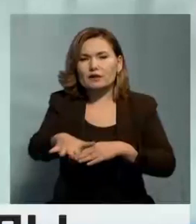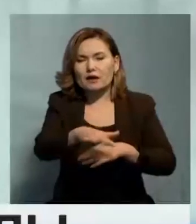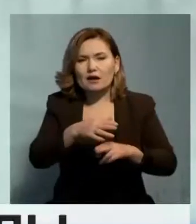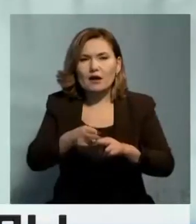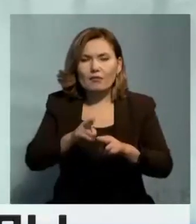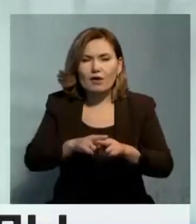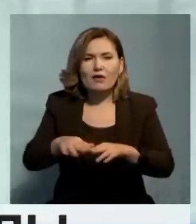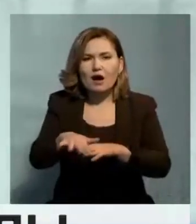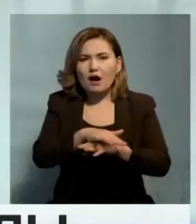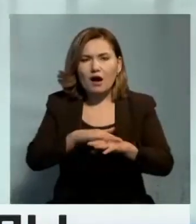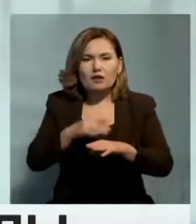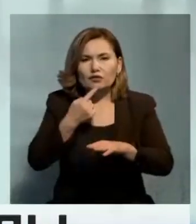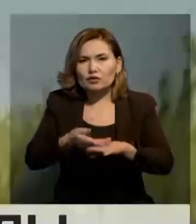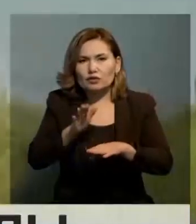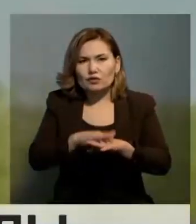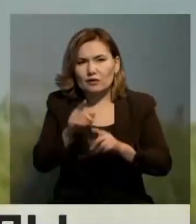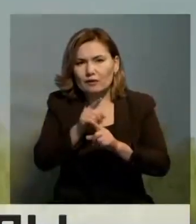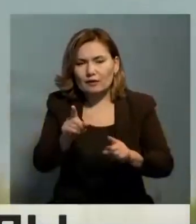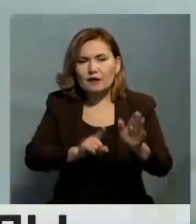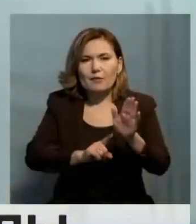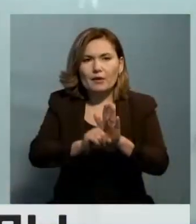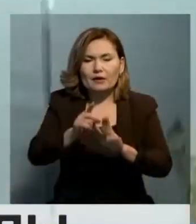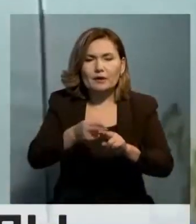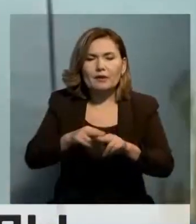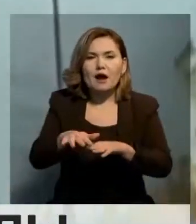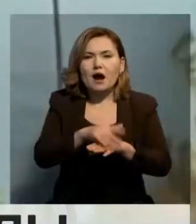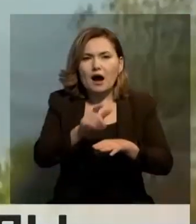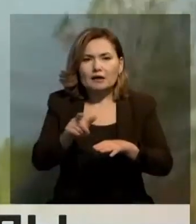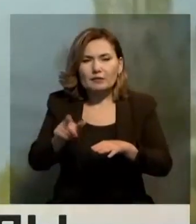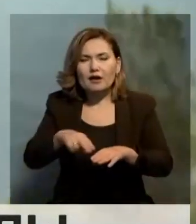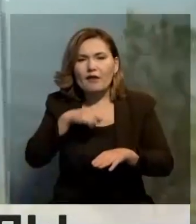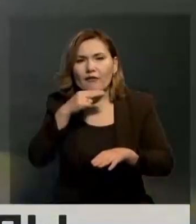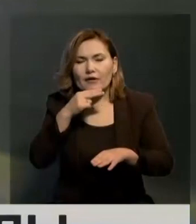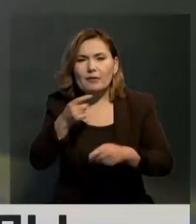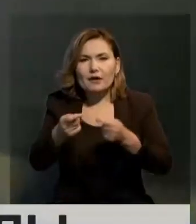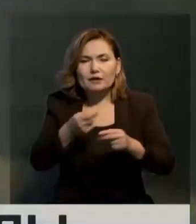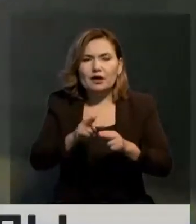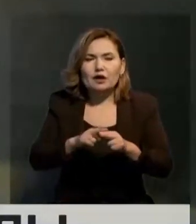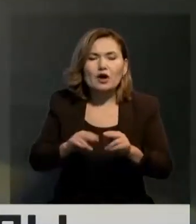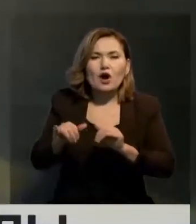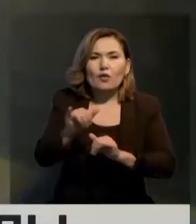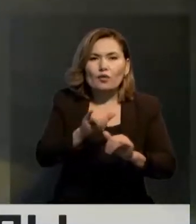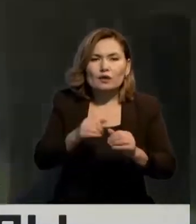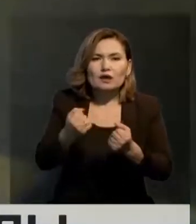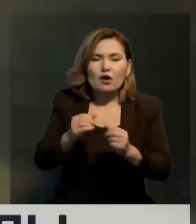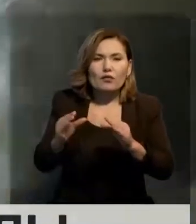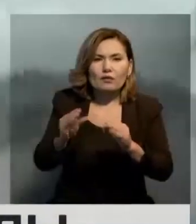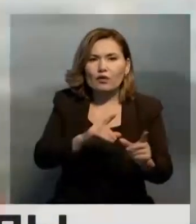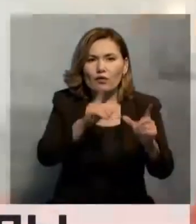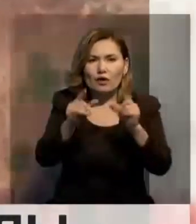штаттары әбігерге түсті. Төтенше жағдайлар қызметі тұрғындарға сақ болуға және көлікпен алыс жолға шықпауға кеңес